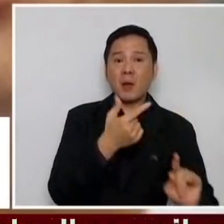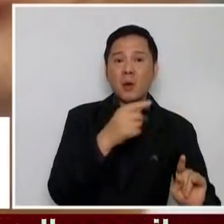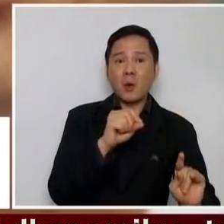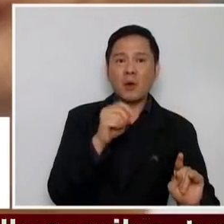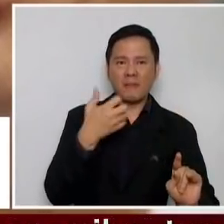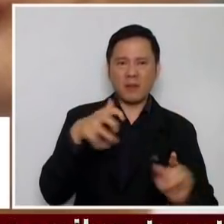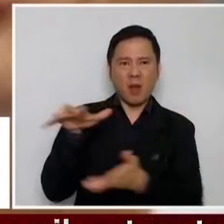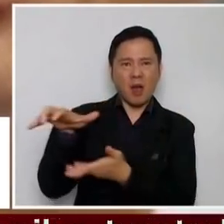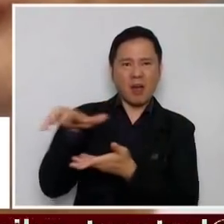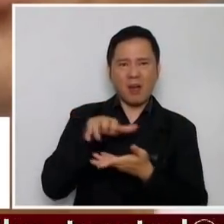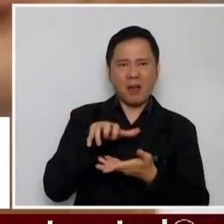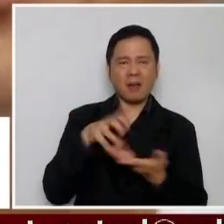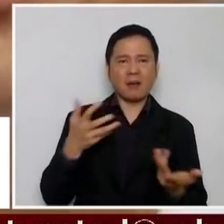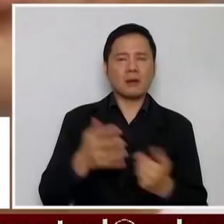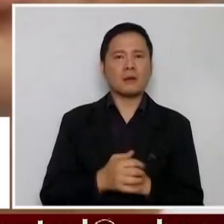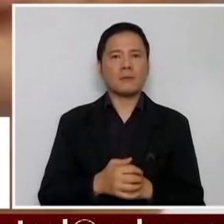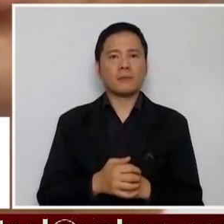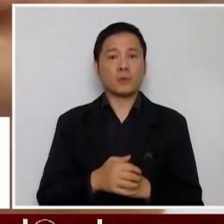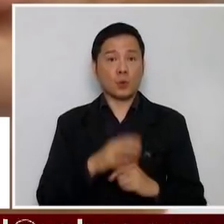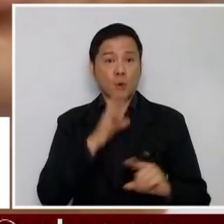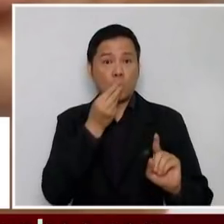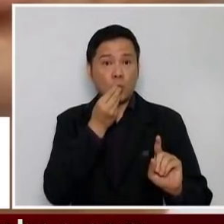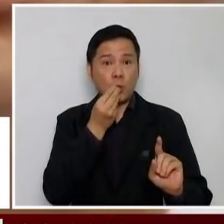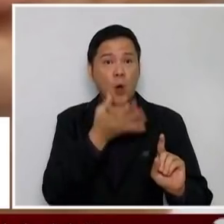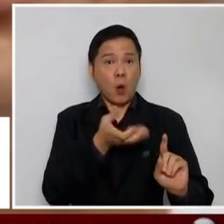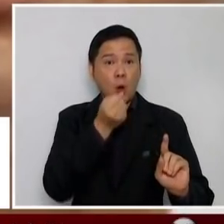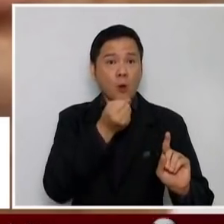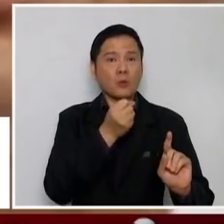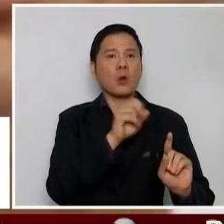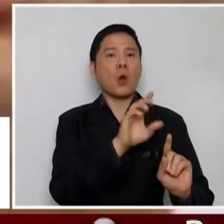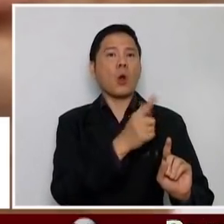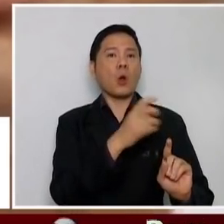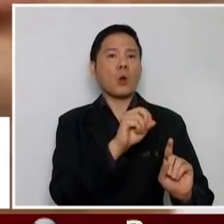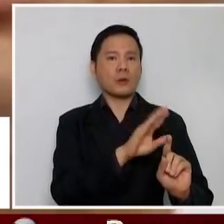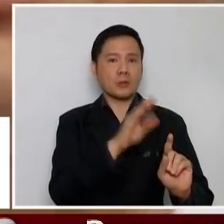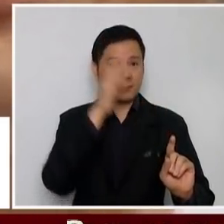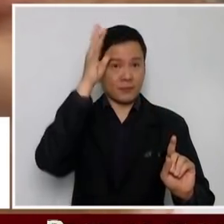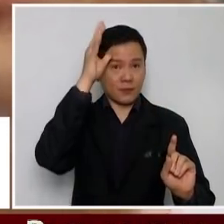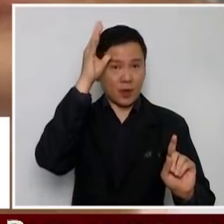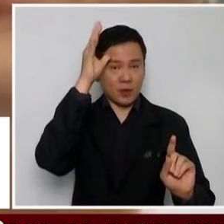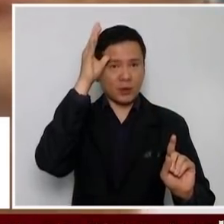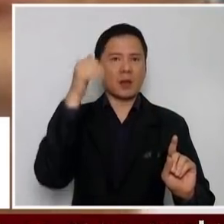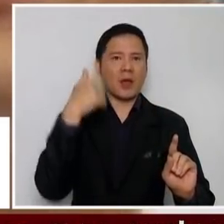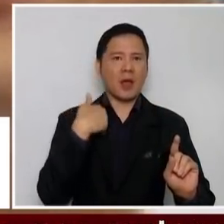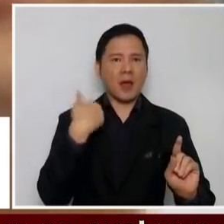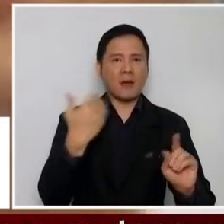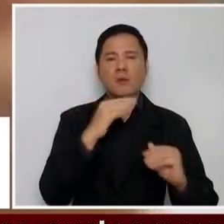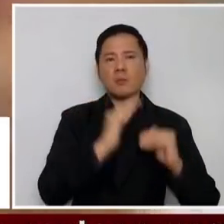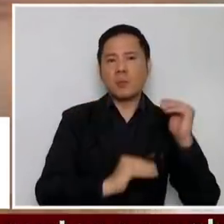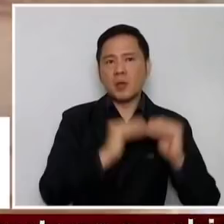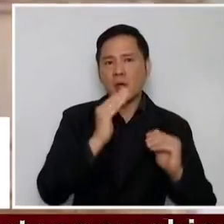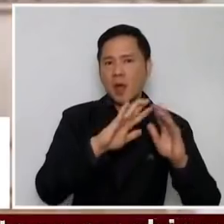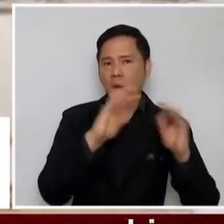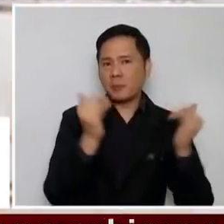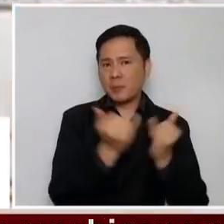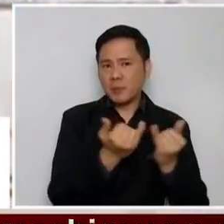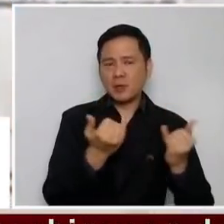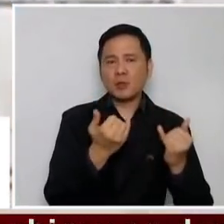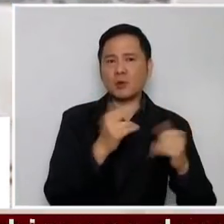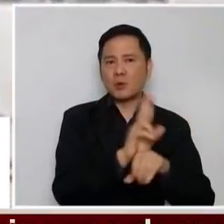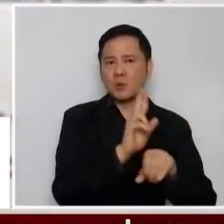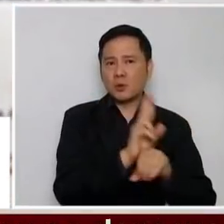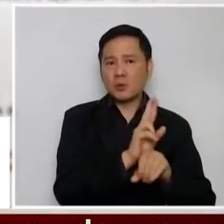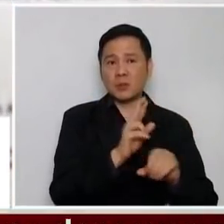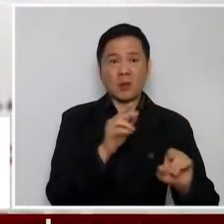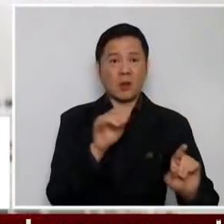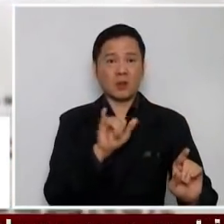na pagmamayari ng tatay ni Go na si Desiderio Go at ang Alfredo Builders ay pagmamayari naman ng half-brother ng